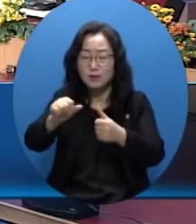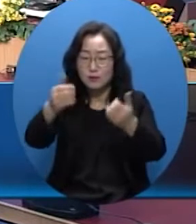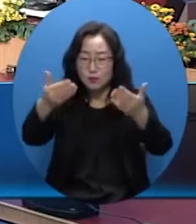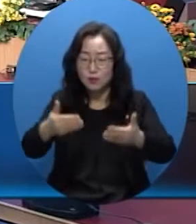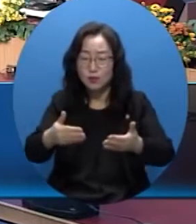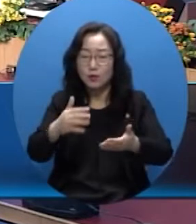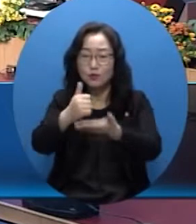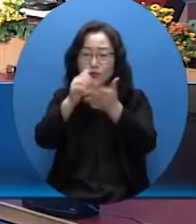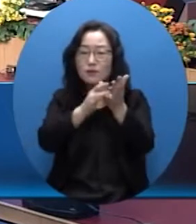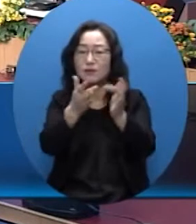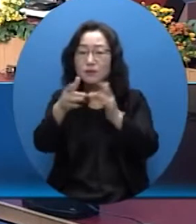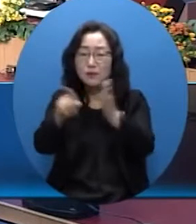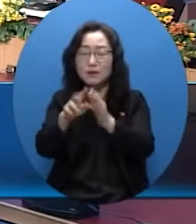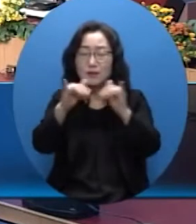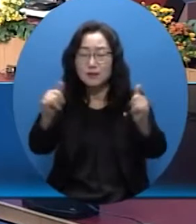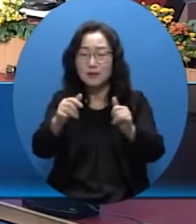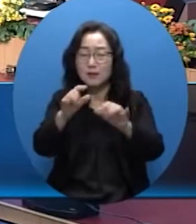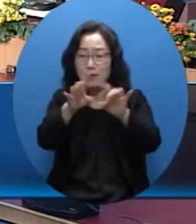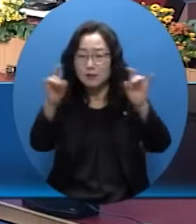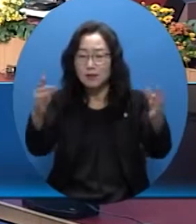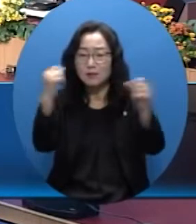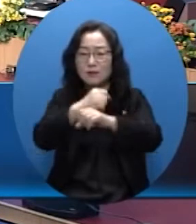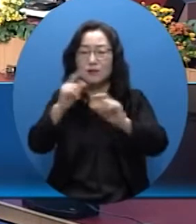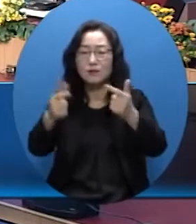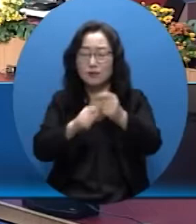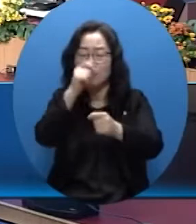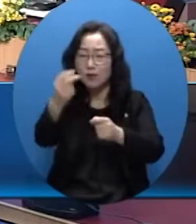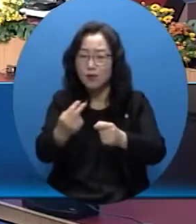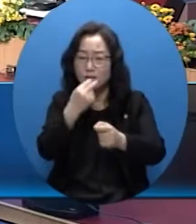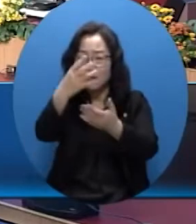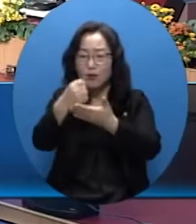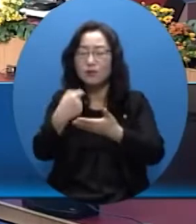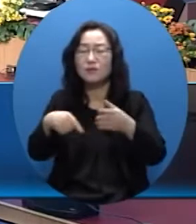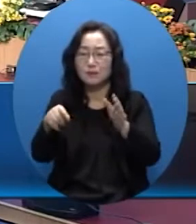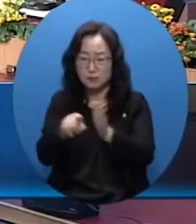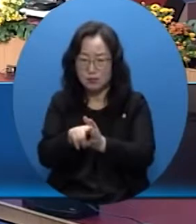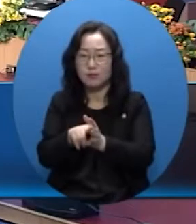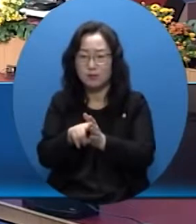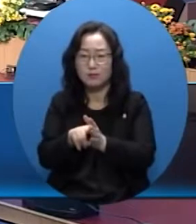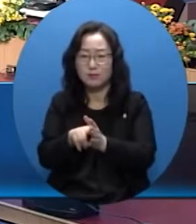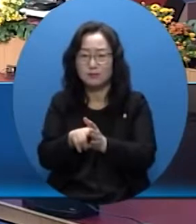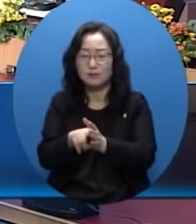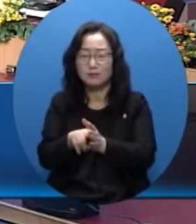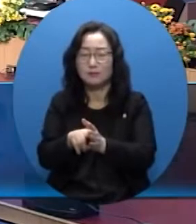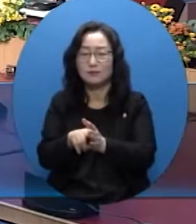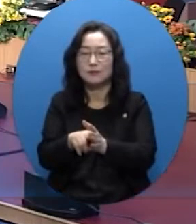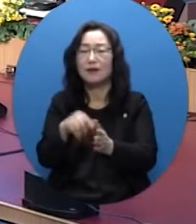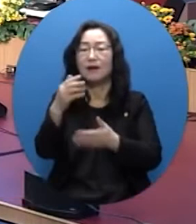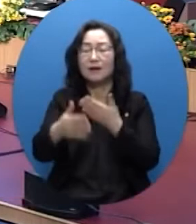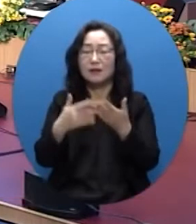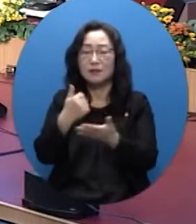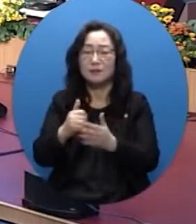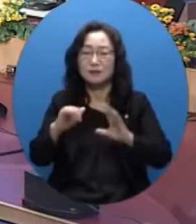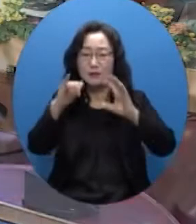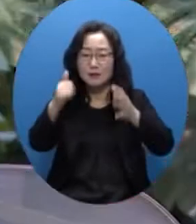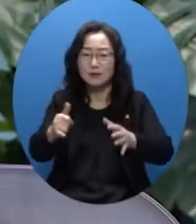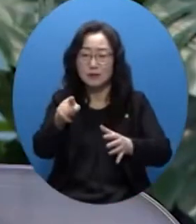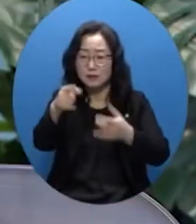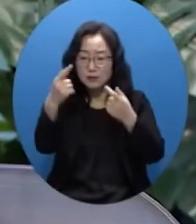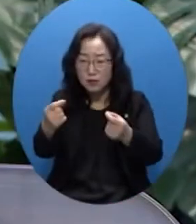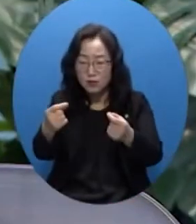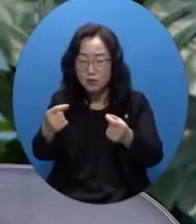믿는 자마다 멸망하지 않고 영생을 얻게 하려 하심이라 하나님이 세상을 이처럼